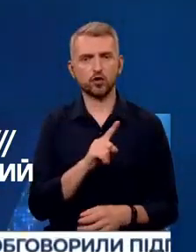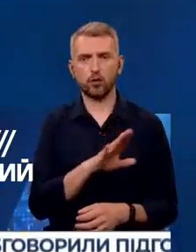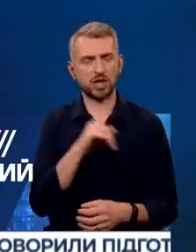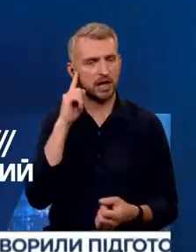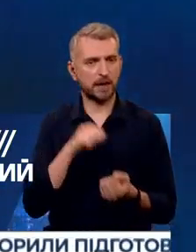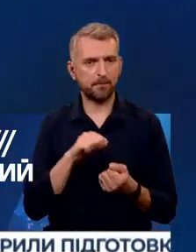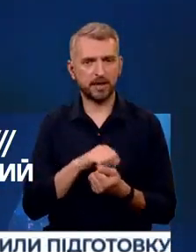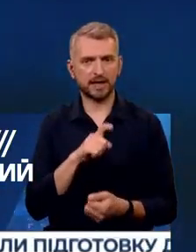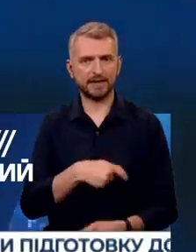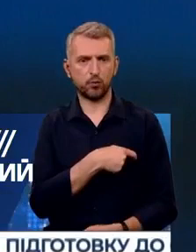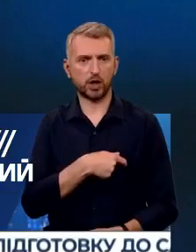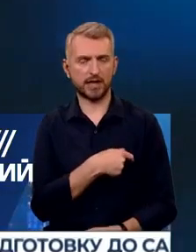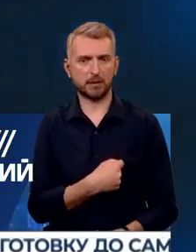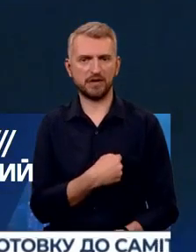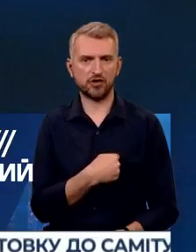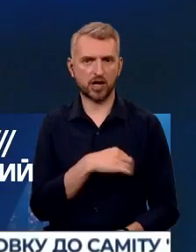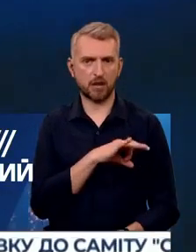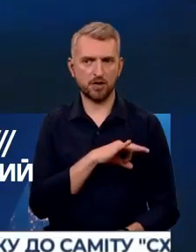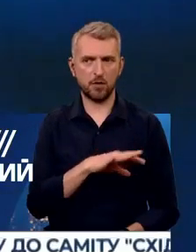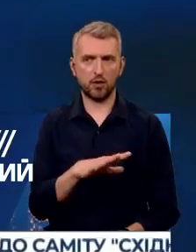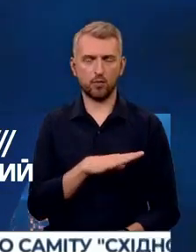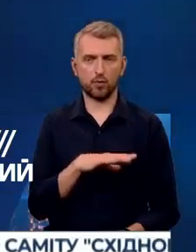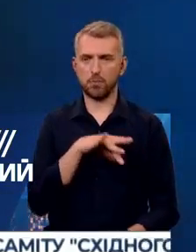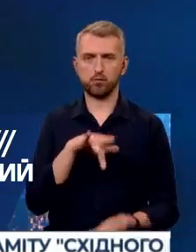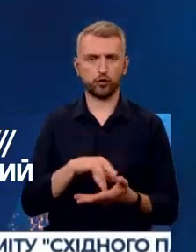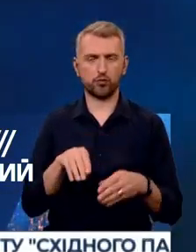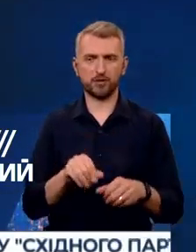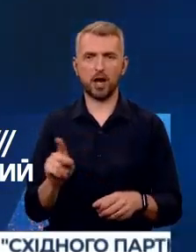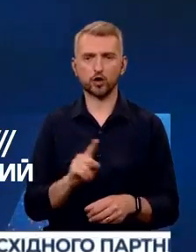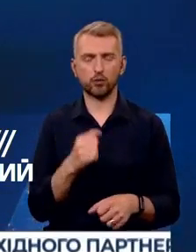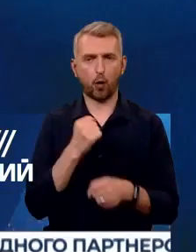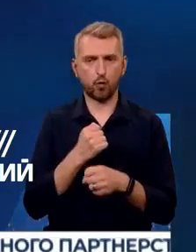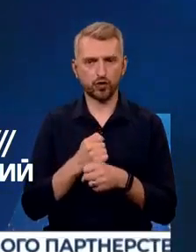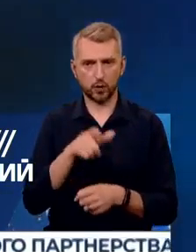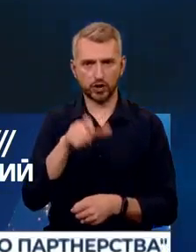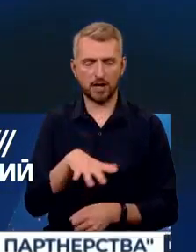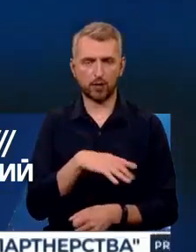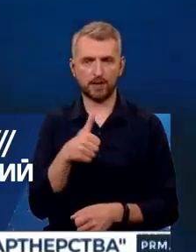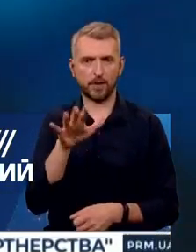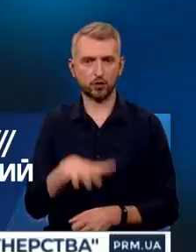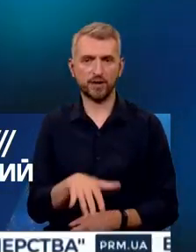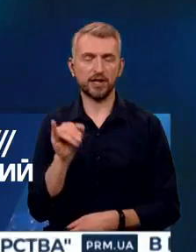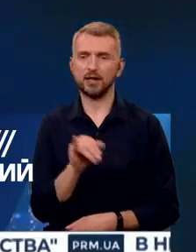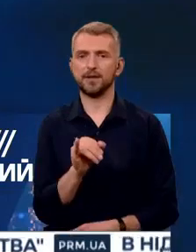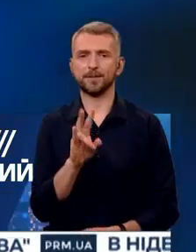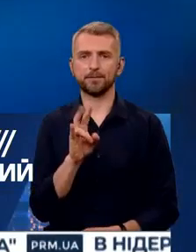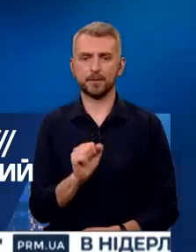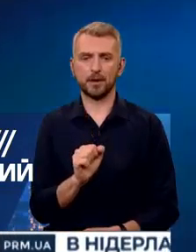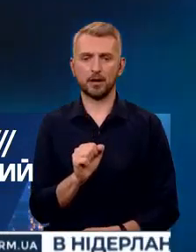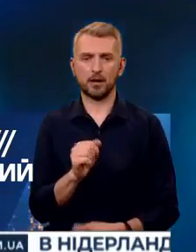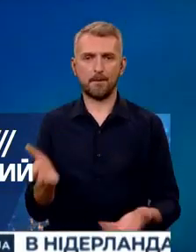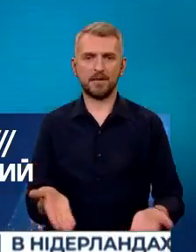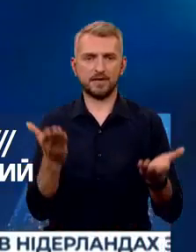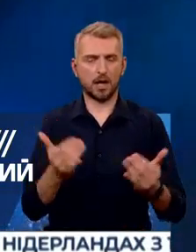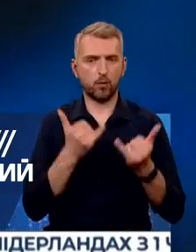дебіли з депутатськими значками були пупом землі, а щоб робоча людина була на першому місці і на п'єдесталі